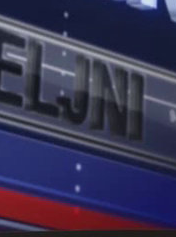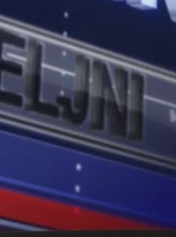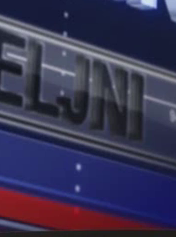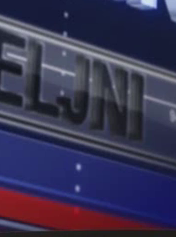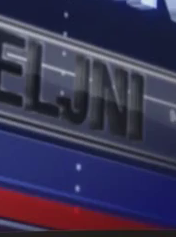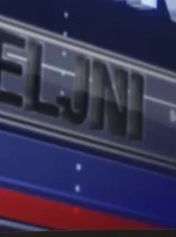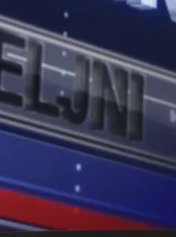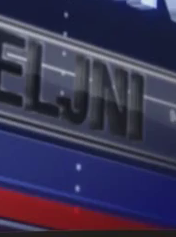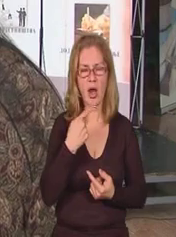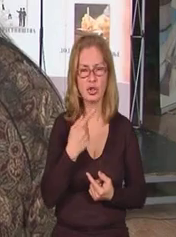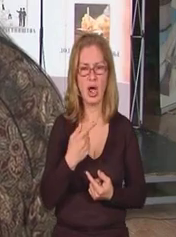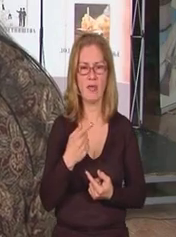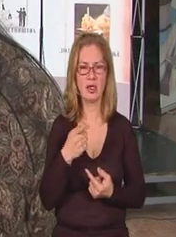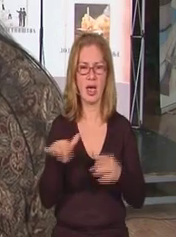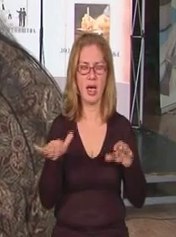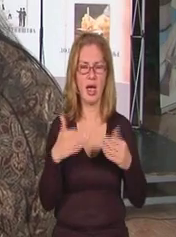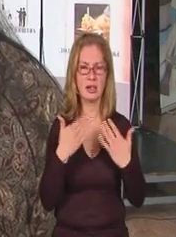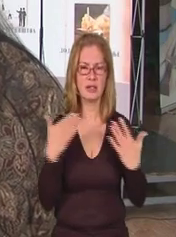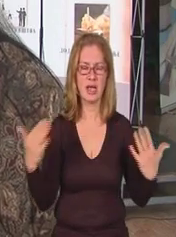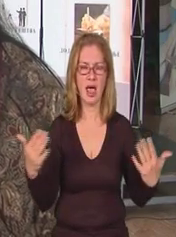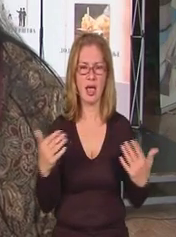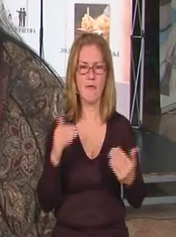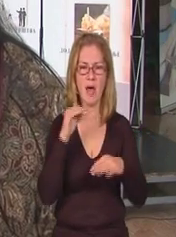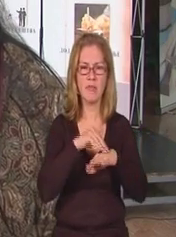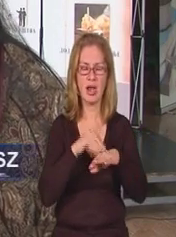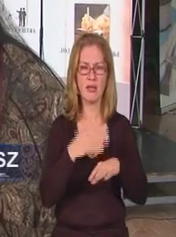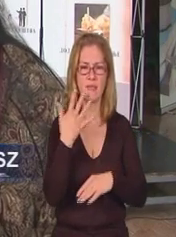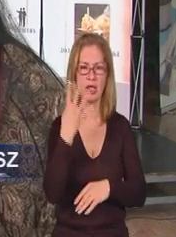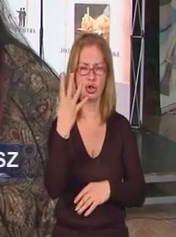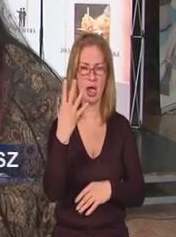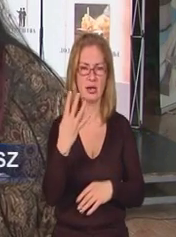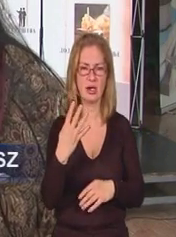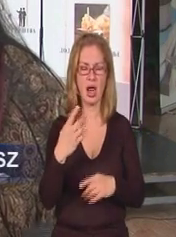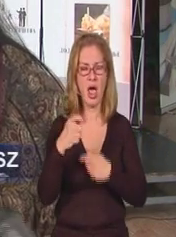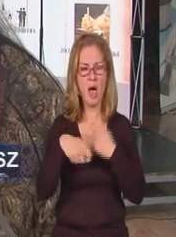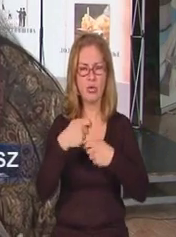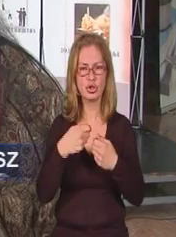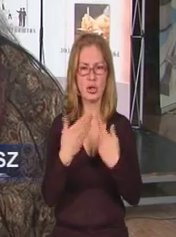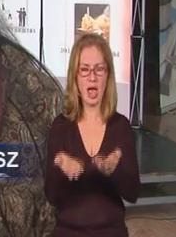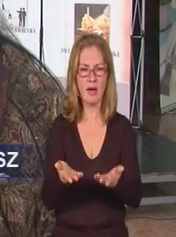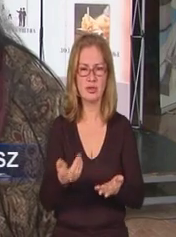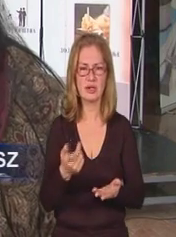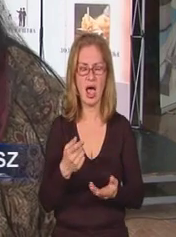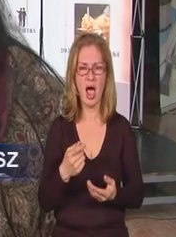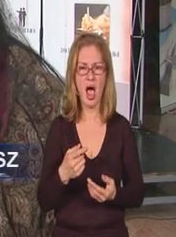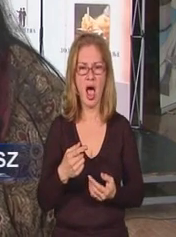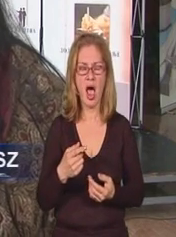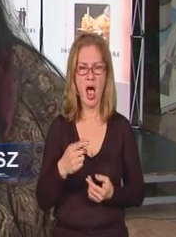održavanja ovakvih sajmova. Za ovaj sajam zapošljavanja prijavljeno je 54 poslodavca, iskazano